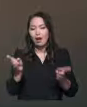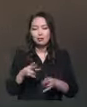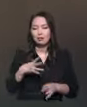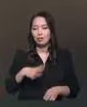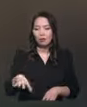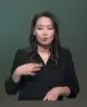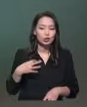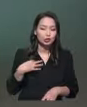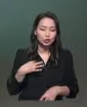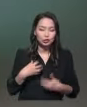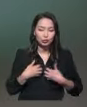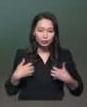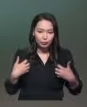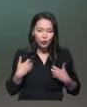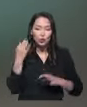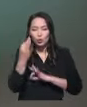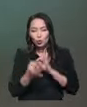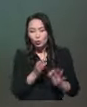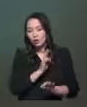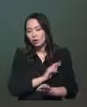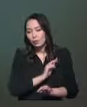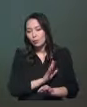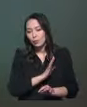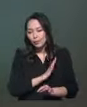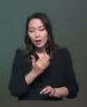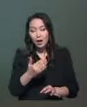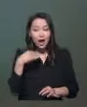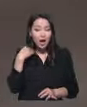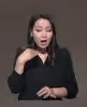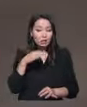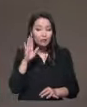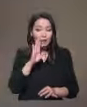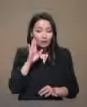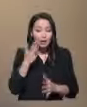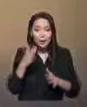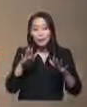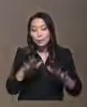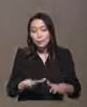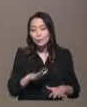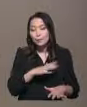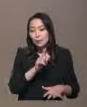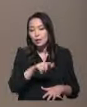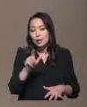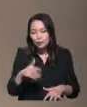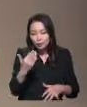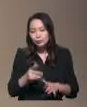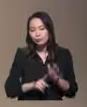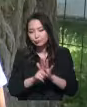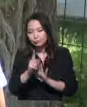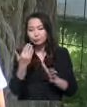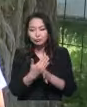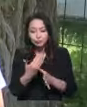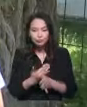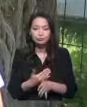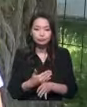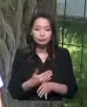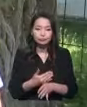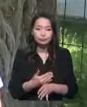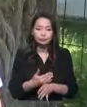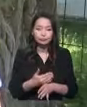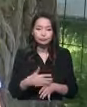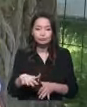Работать приходилось круглыми сутками. А после того, как вода в Актюбинской области пошла на спад, рыбаки отправились помогать жителям Уральска. Нас